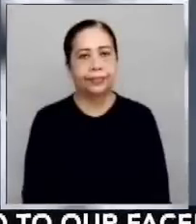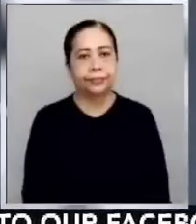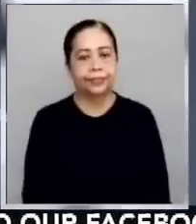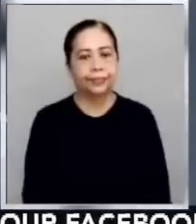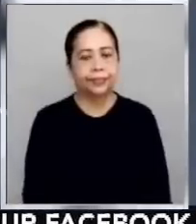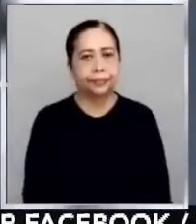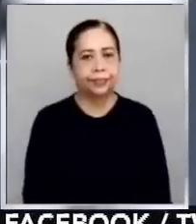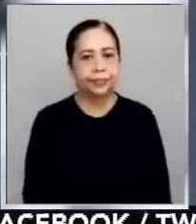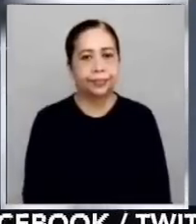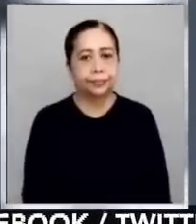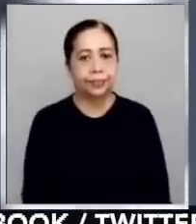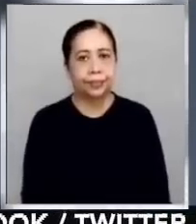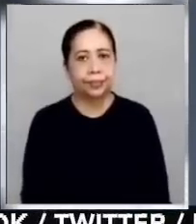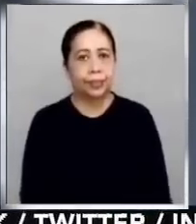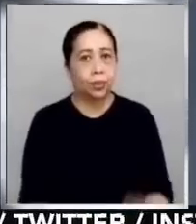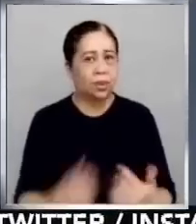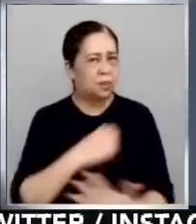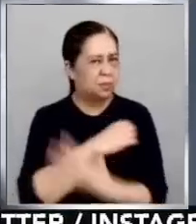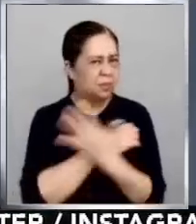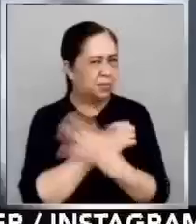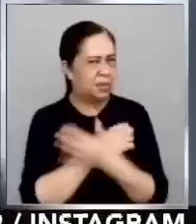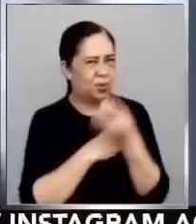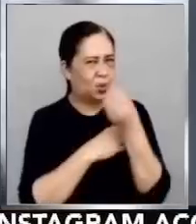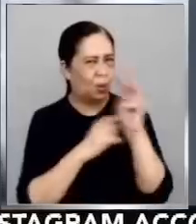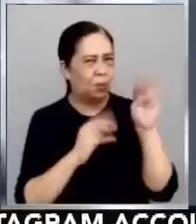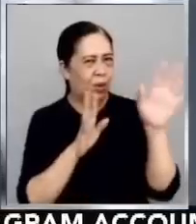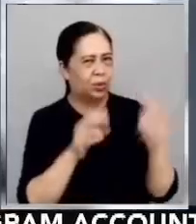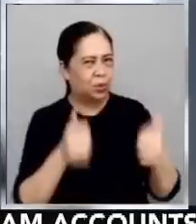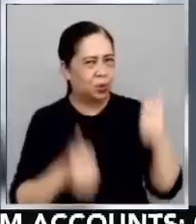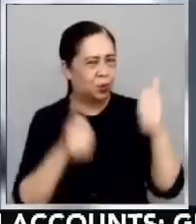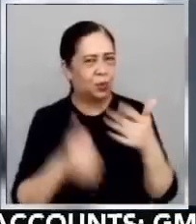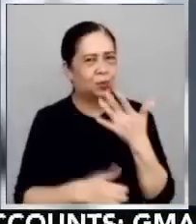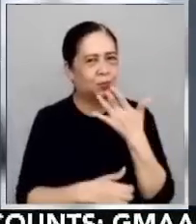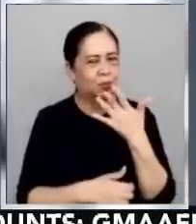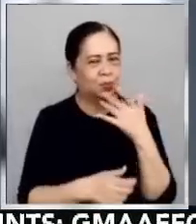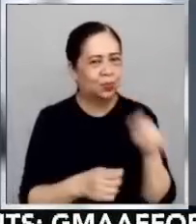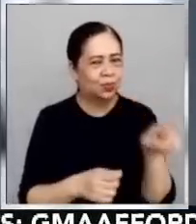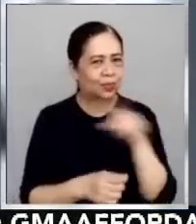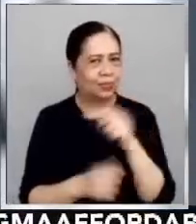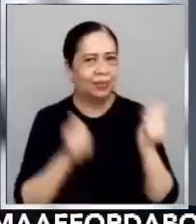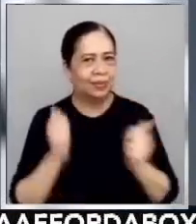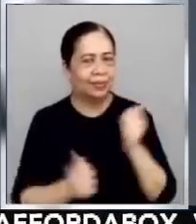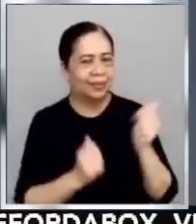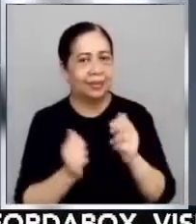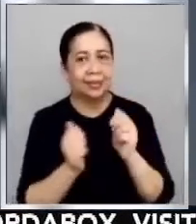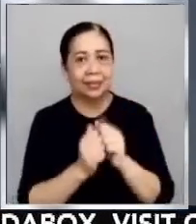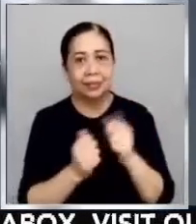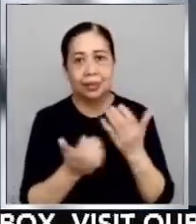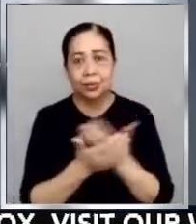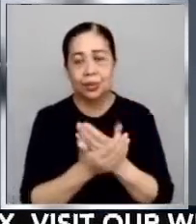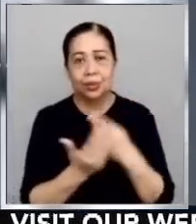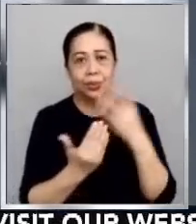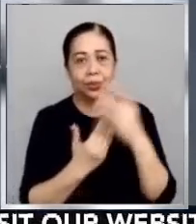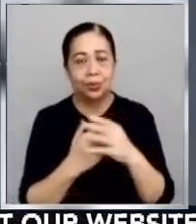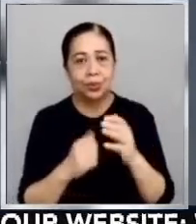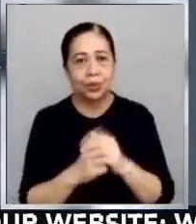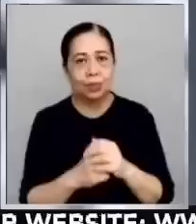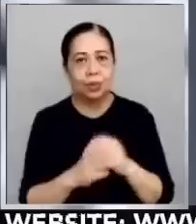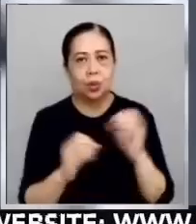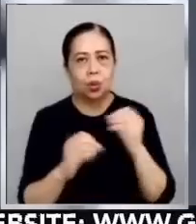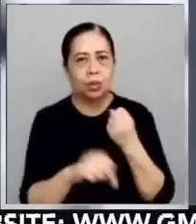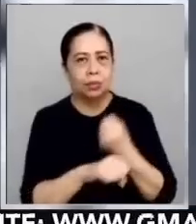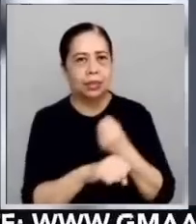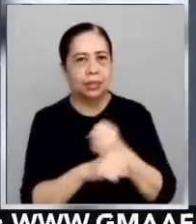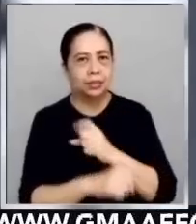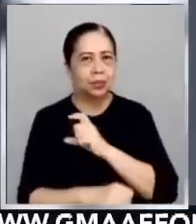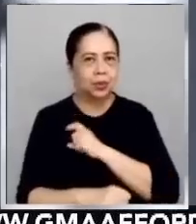Beach or mountain? Ano kaya ang mas bet ng Kapuso celebrities? Kabilang na ang cast members ng bagong series na Walang Matigas na Pulis sa